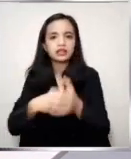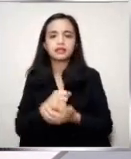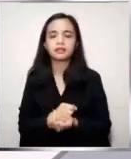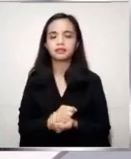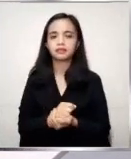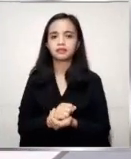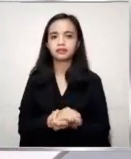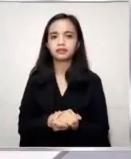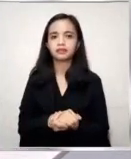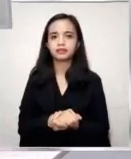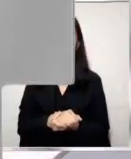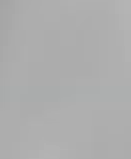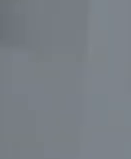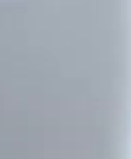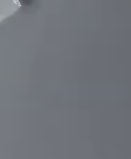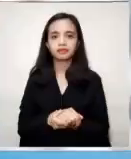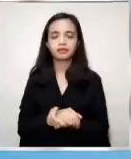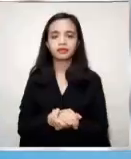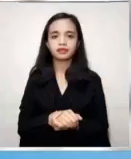Tina Panganiban Perez.